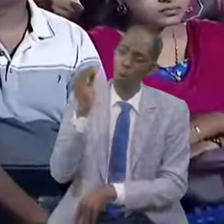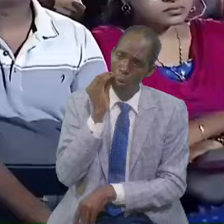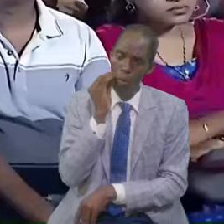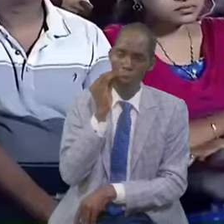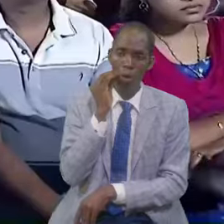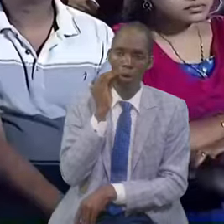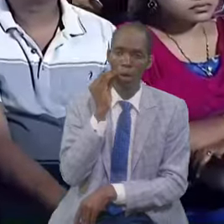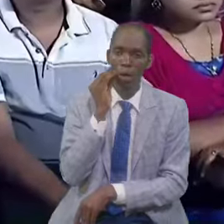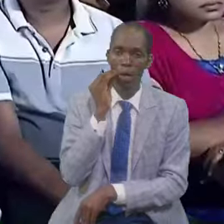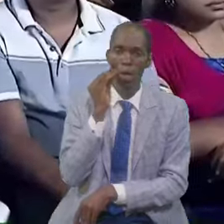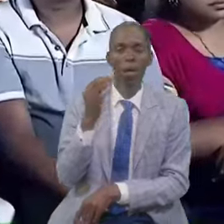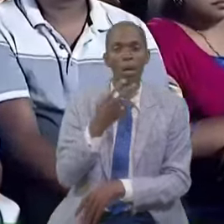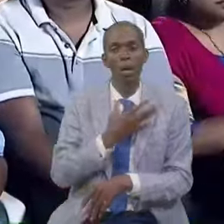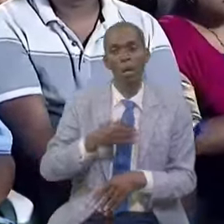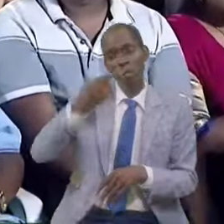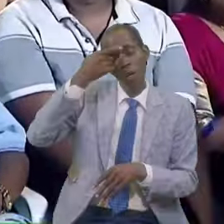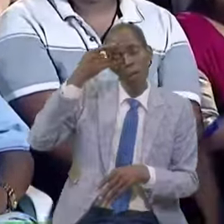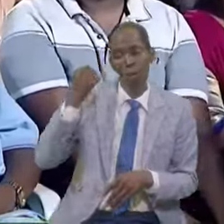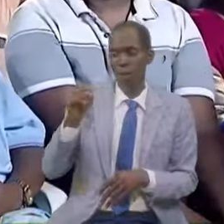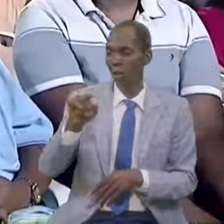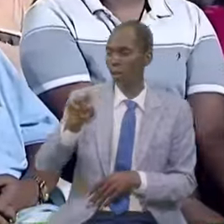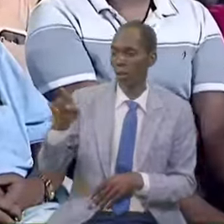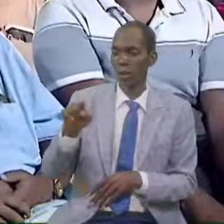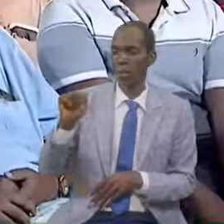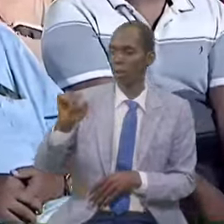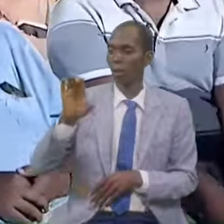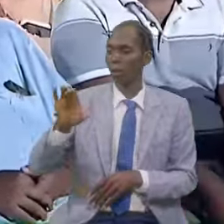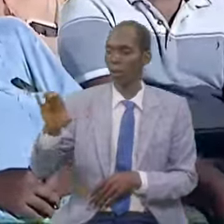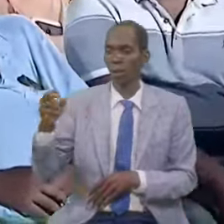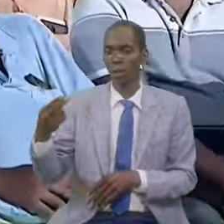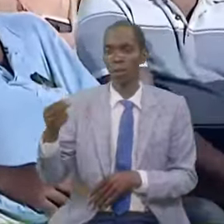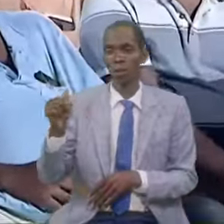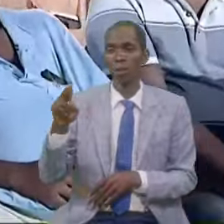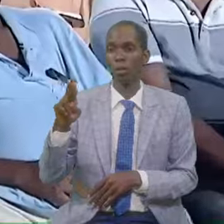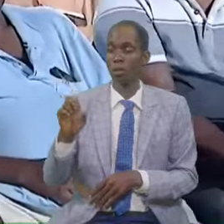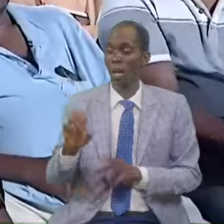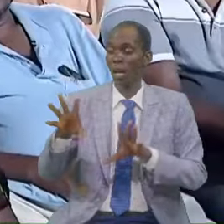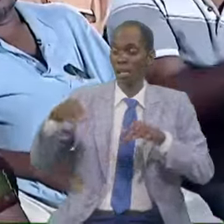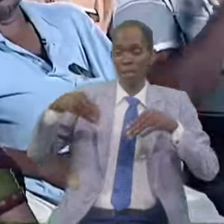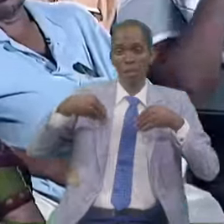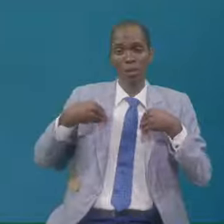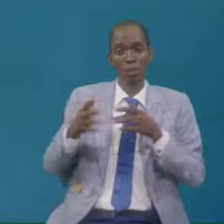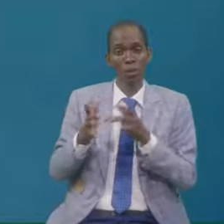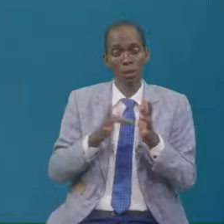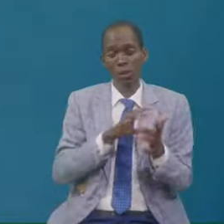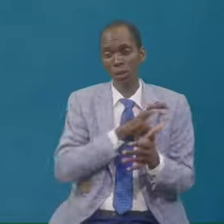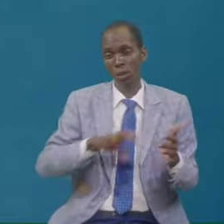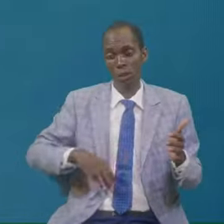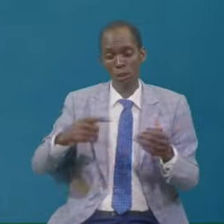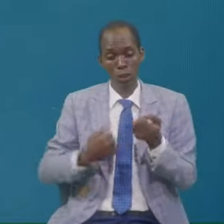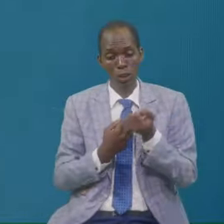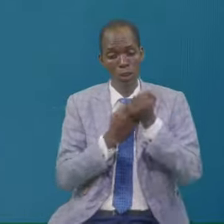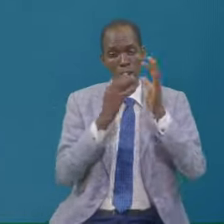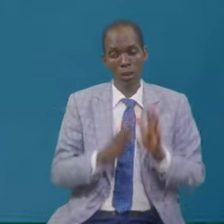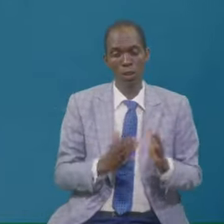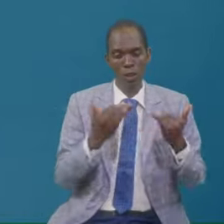Zacchaeus accepted and received the advocate, Jesus said, salvation is come